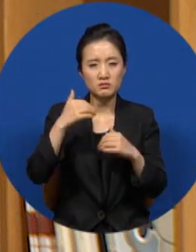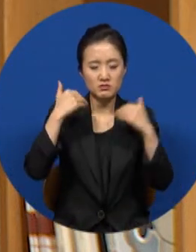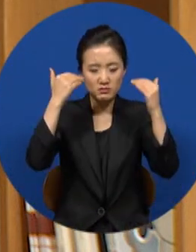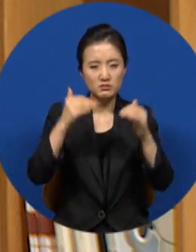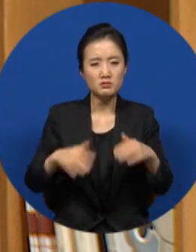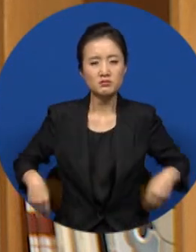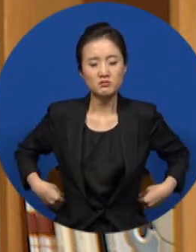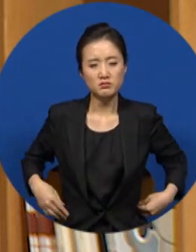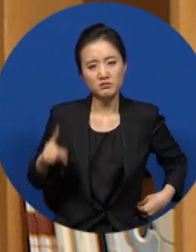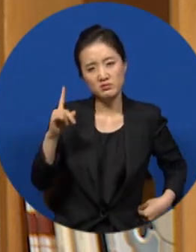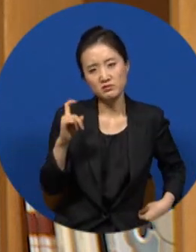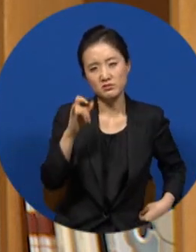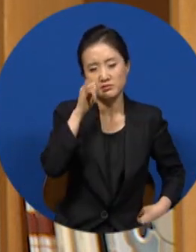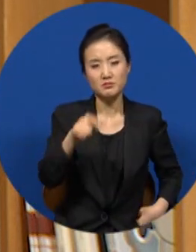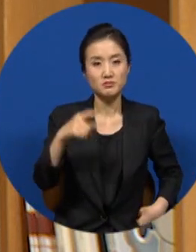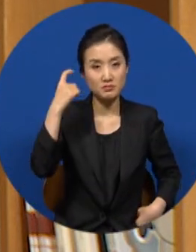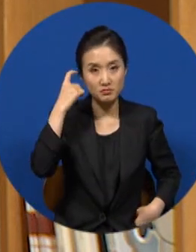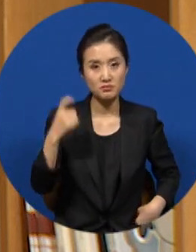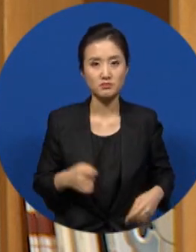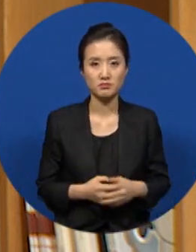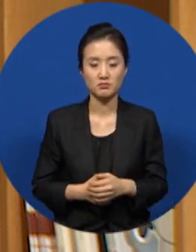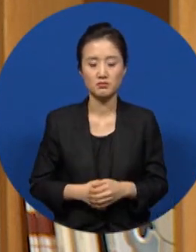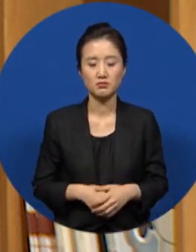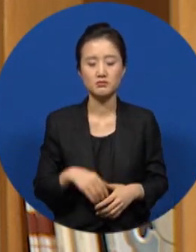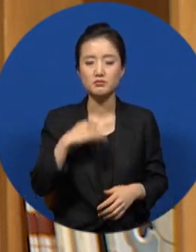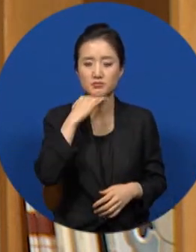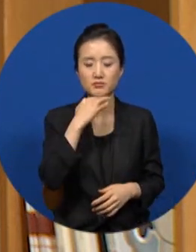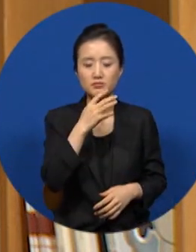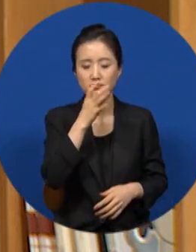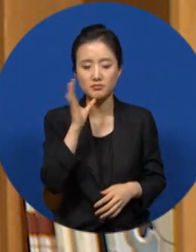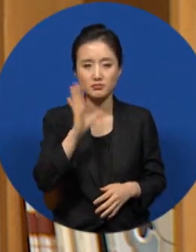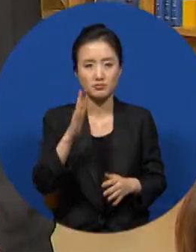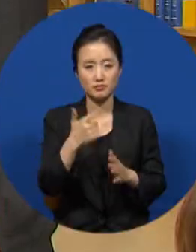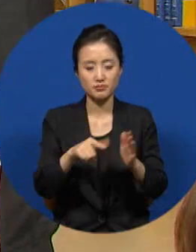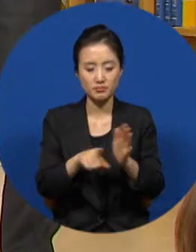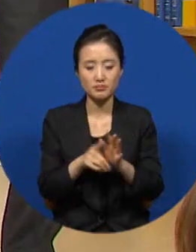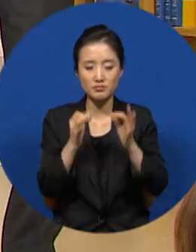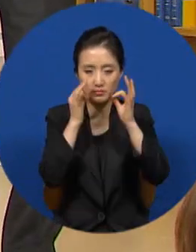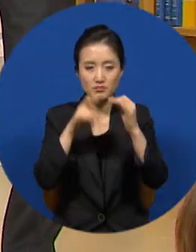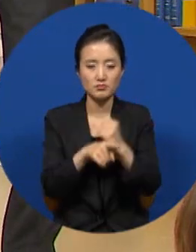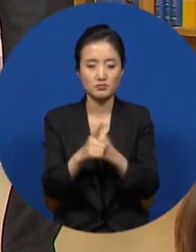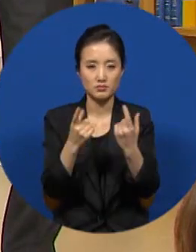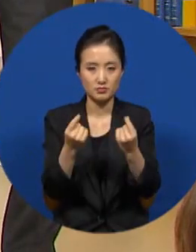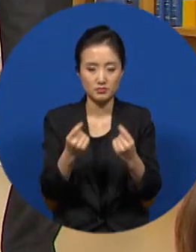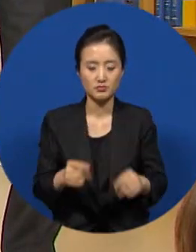그러면은 준비해라고 해요. 명줄을 놓았다는 거니까. 그래서 묵상할 때는